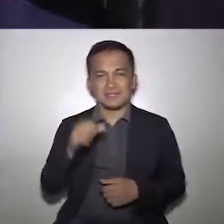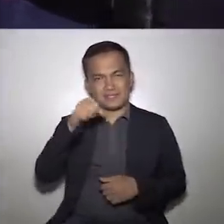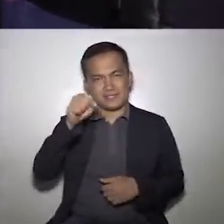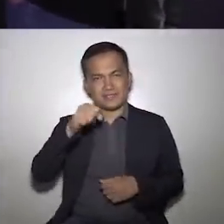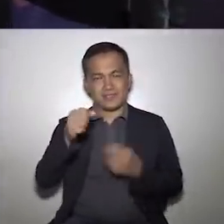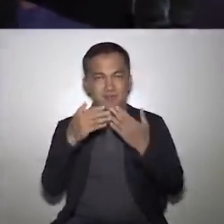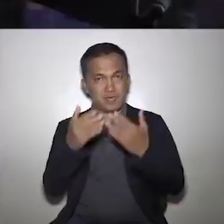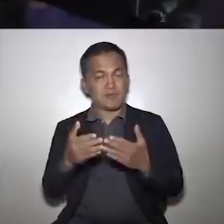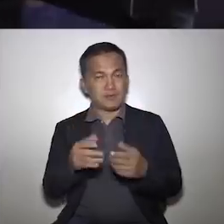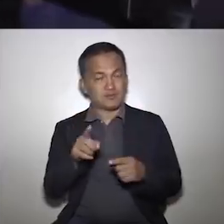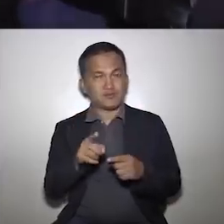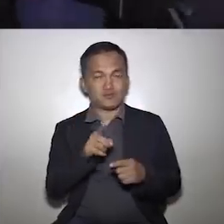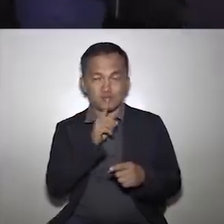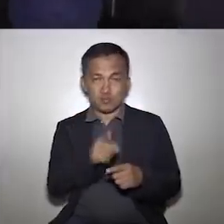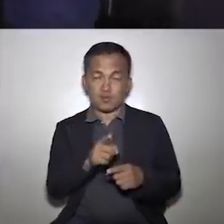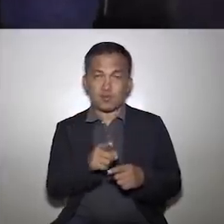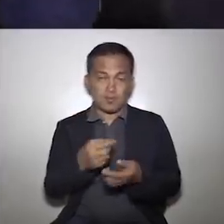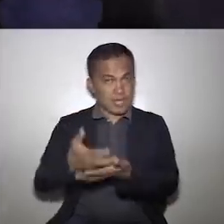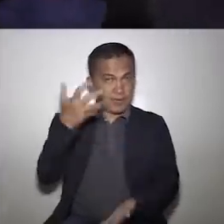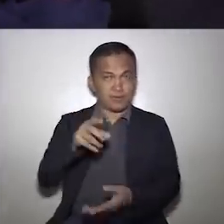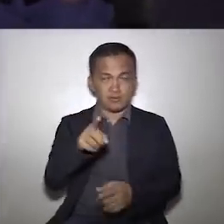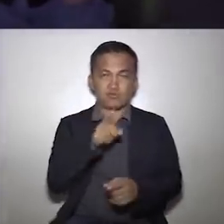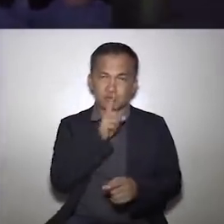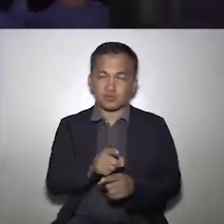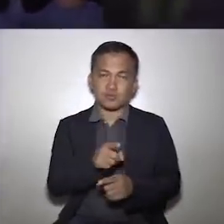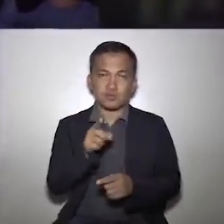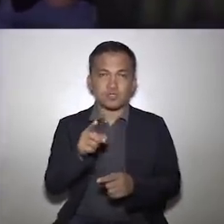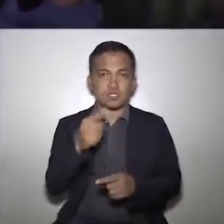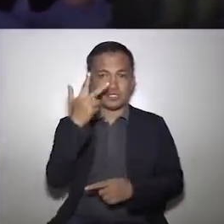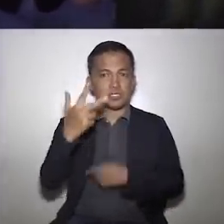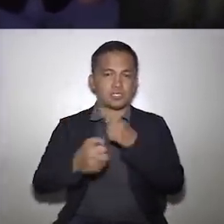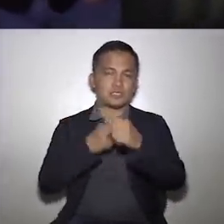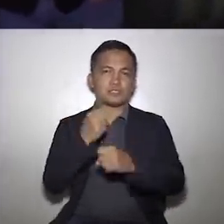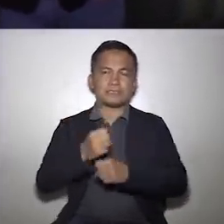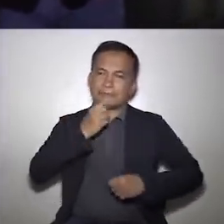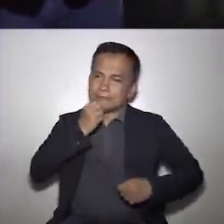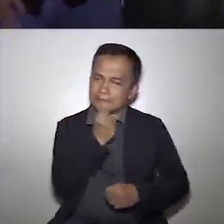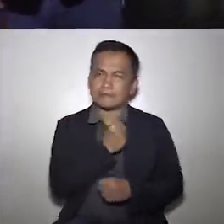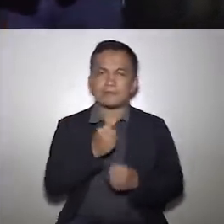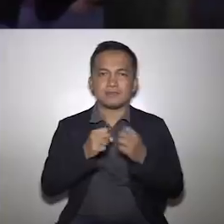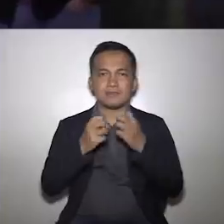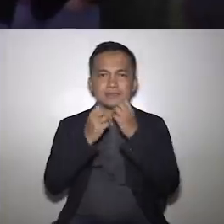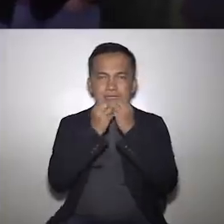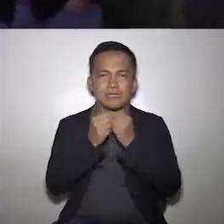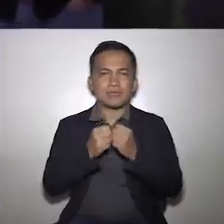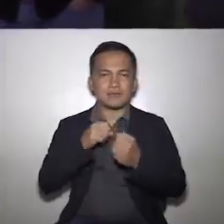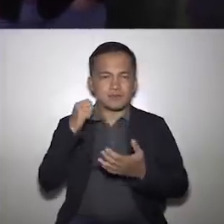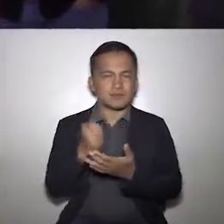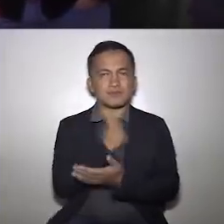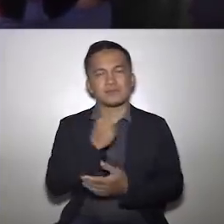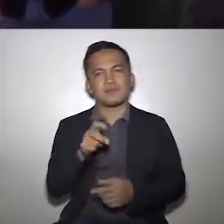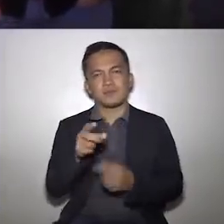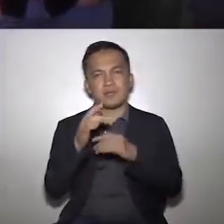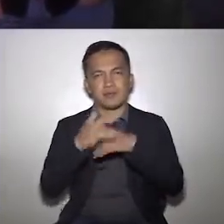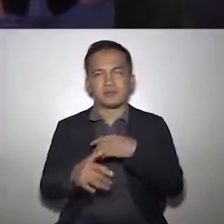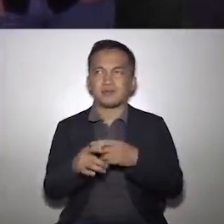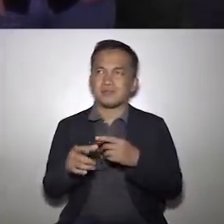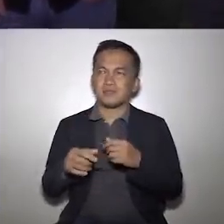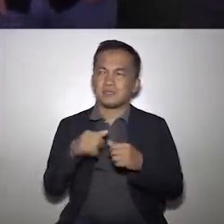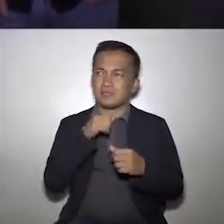Oh. Mayaman kayo, sinisiguro ko sa inyo, malaki, lalo na kayo, yung 3 years, sayang sana nung napaaga-aga kayo. Kasi kami